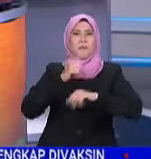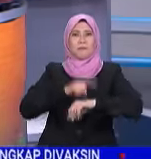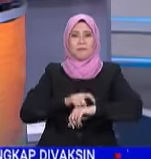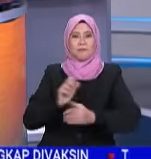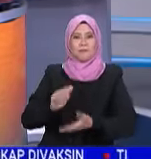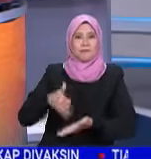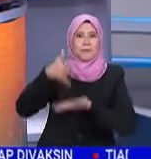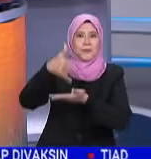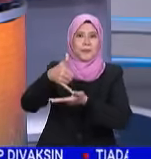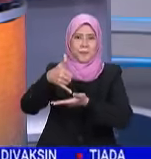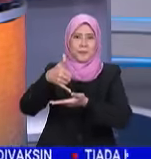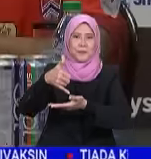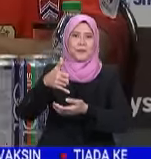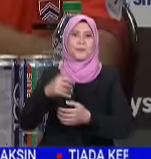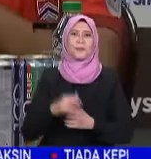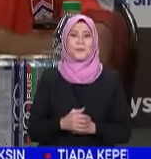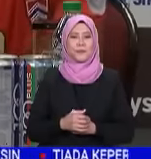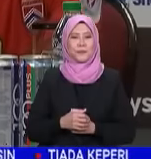setakat